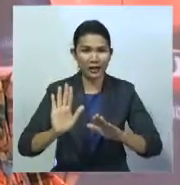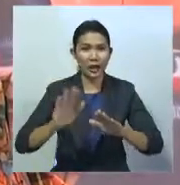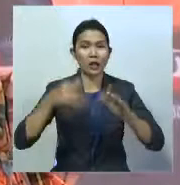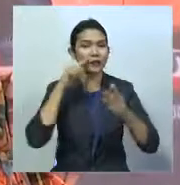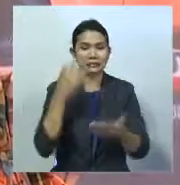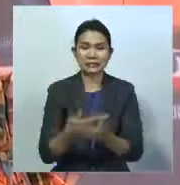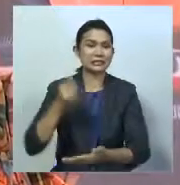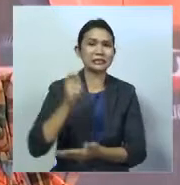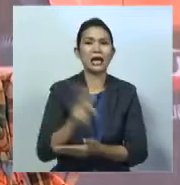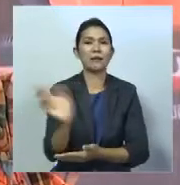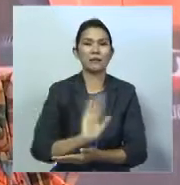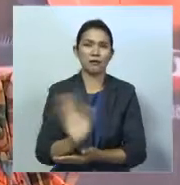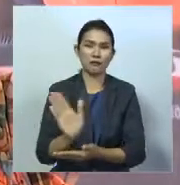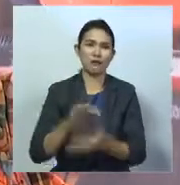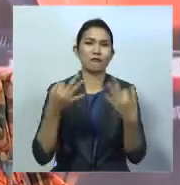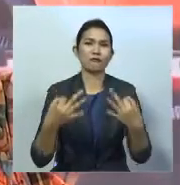ไม่ต้องจ่าย